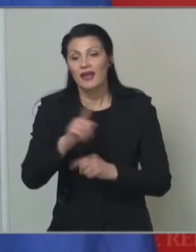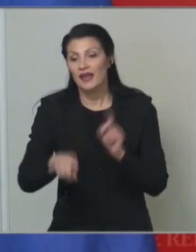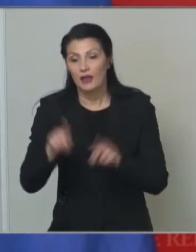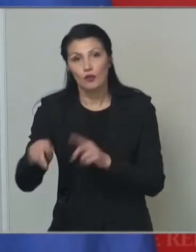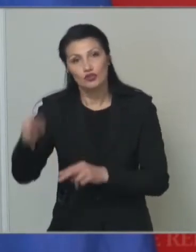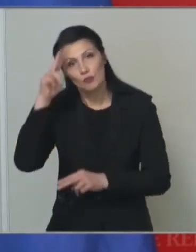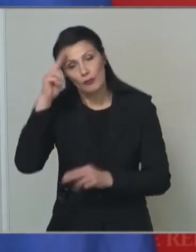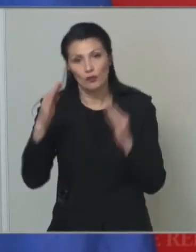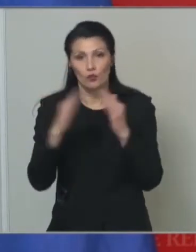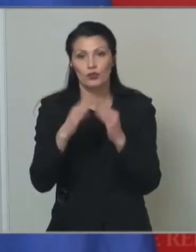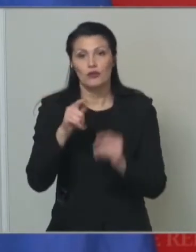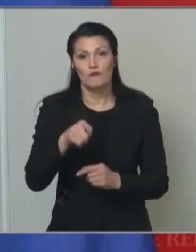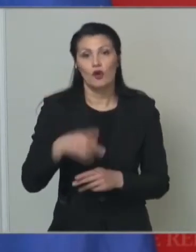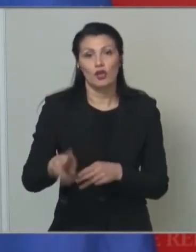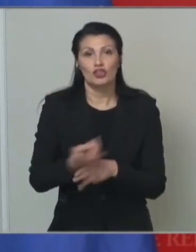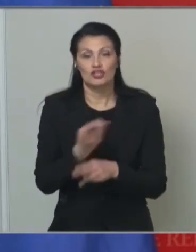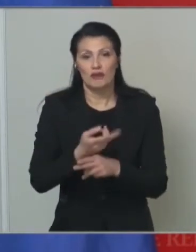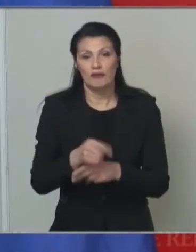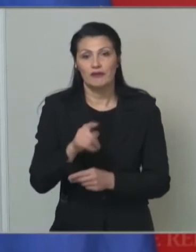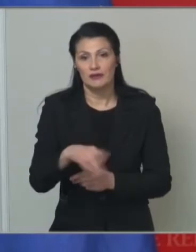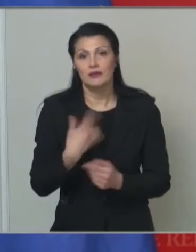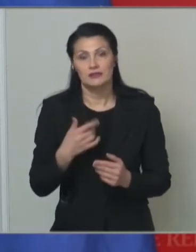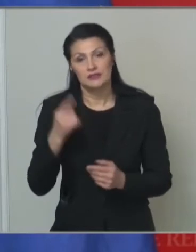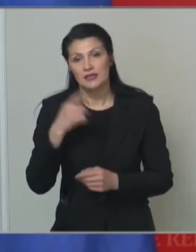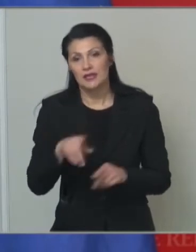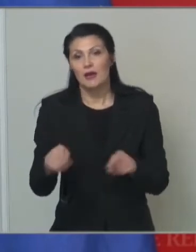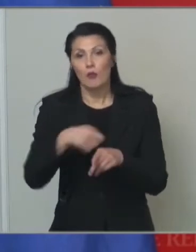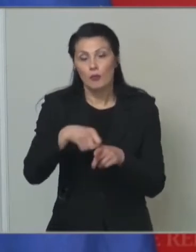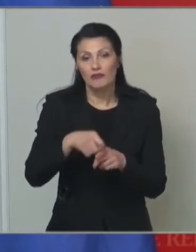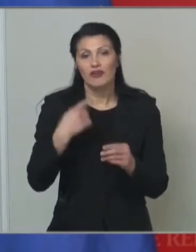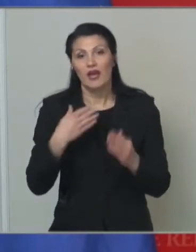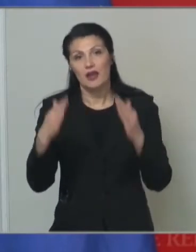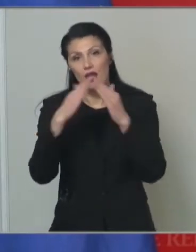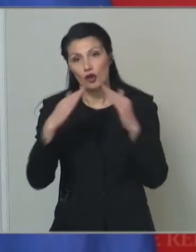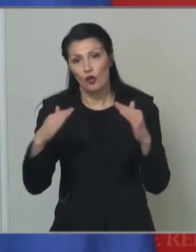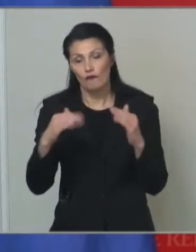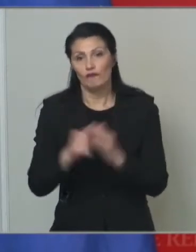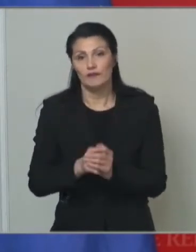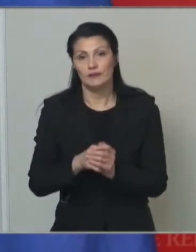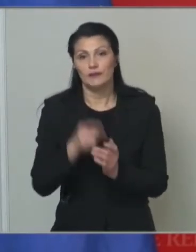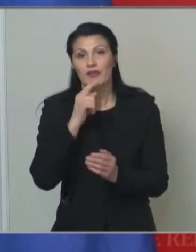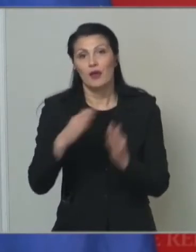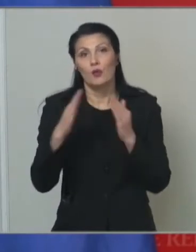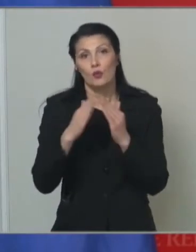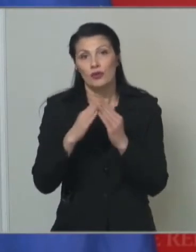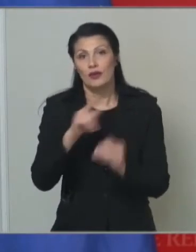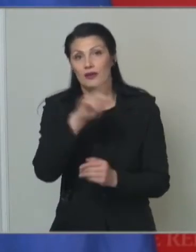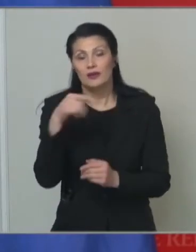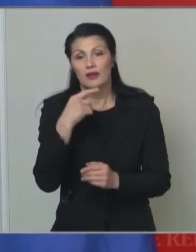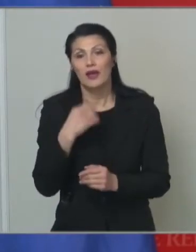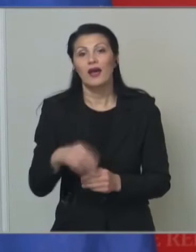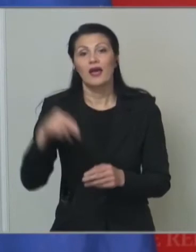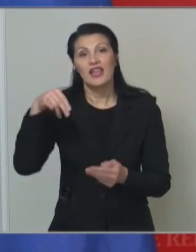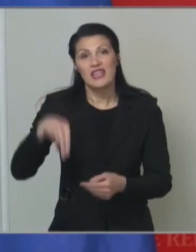куќини државава, се разбира како и санација на кровот на куќата на Нијази Бег